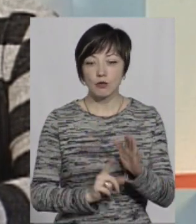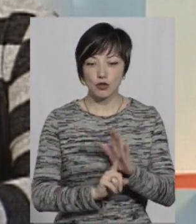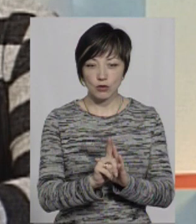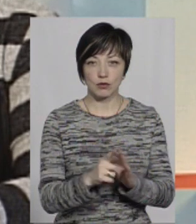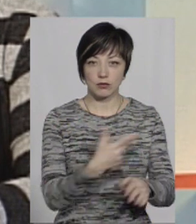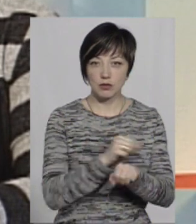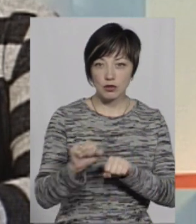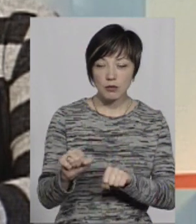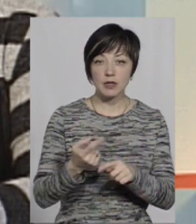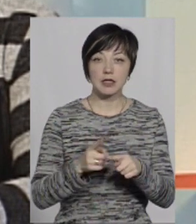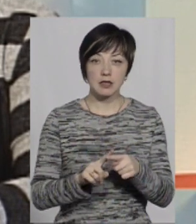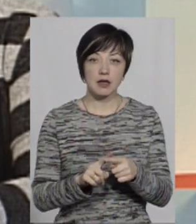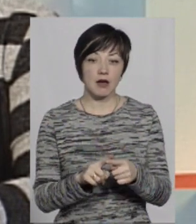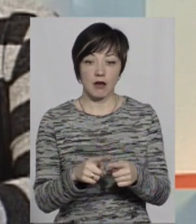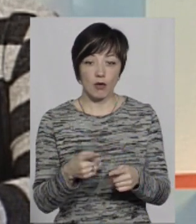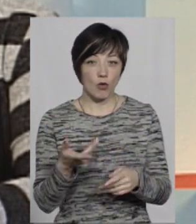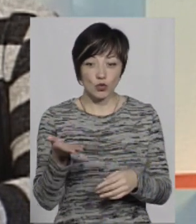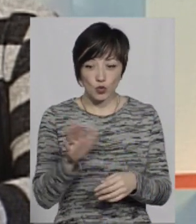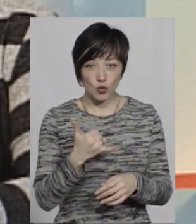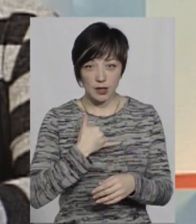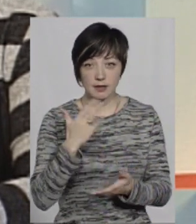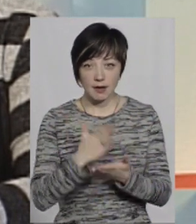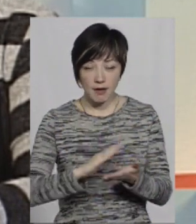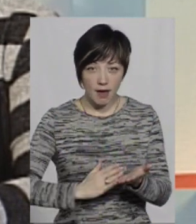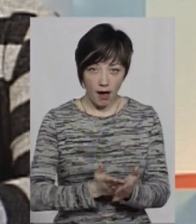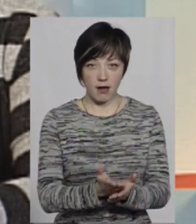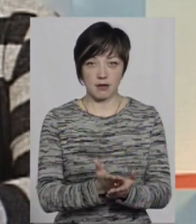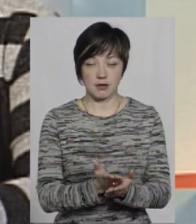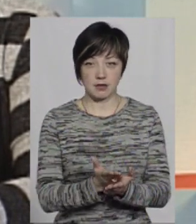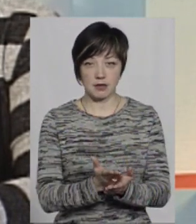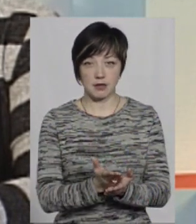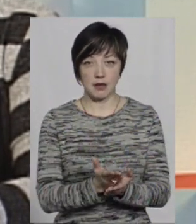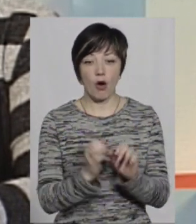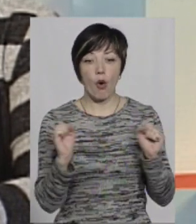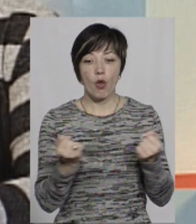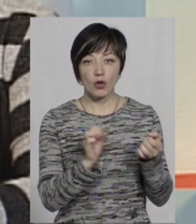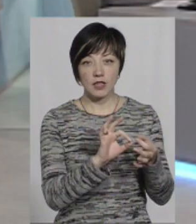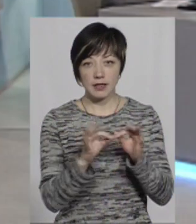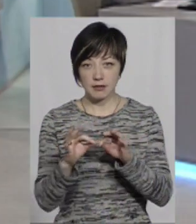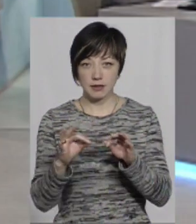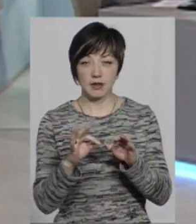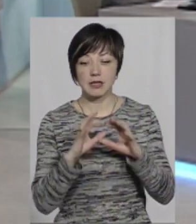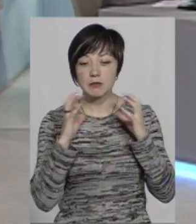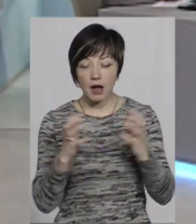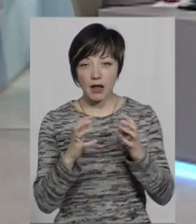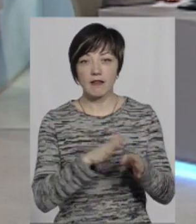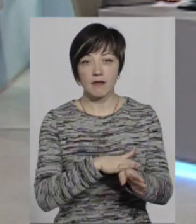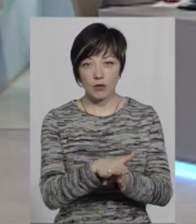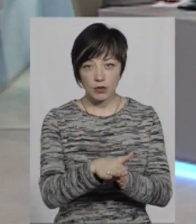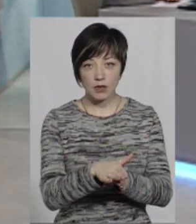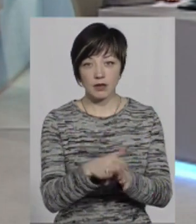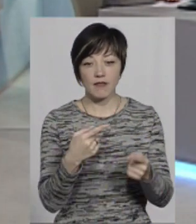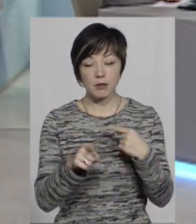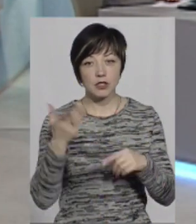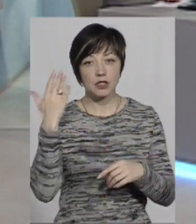почнуть щеплювати, тим більше, що вакцина якісна, вона є, холодовий ланцюг дотримується зараз, на відміну,